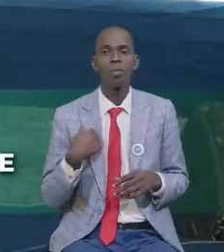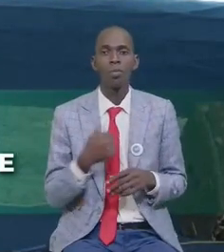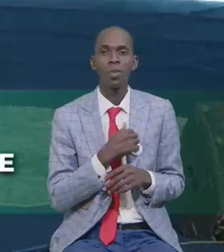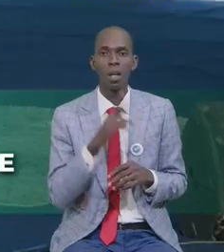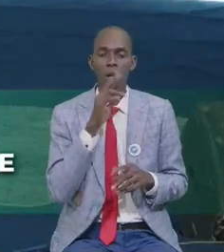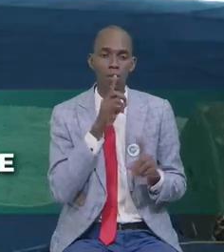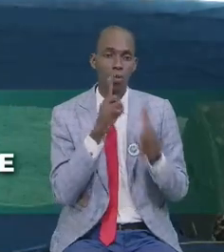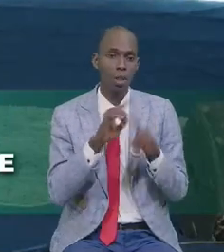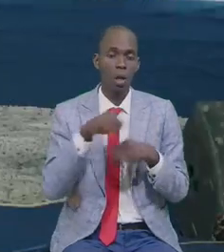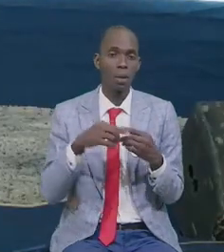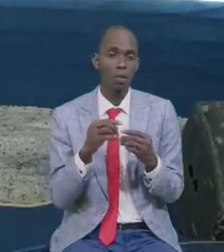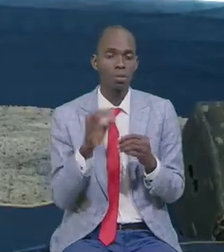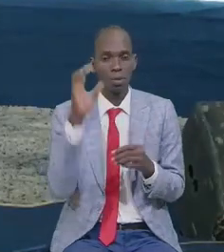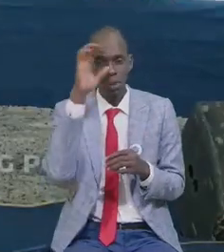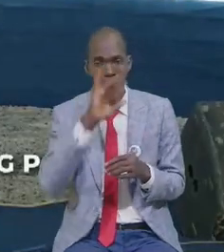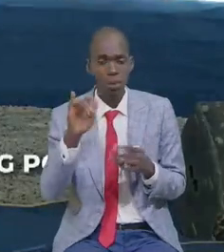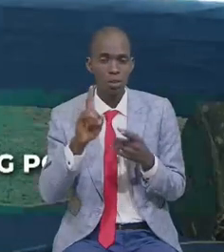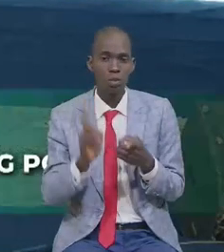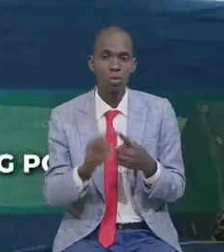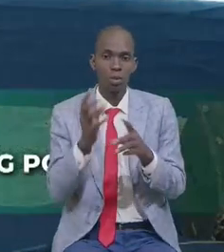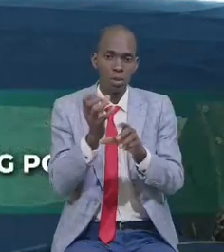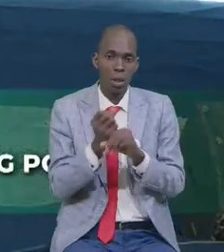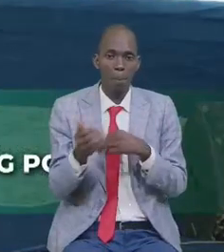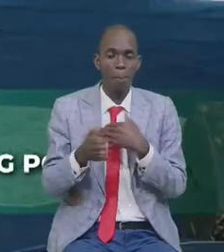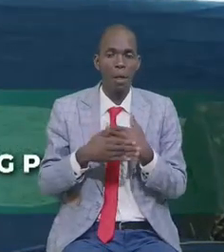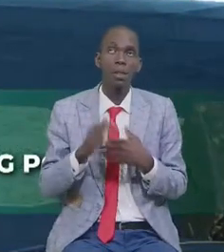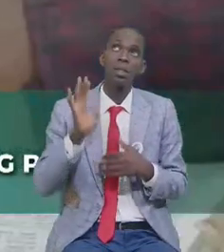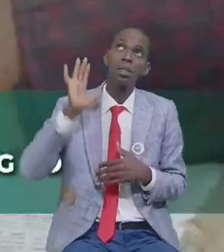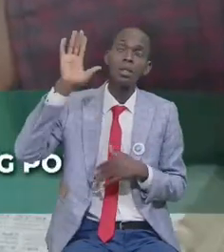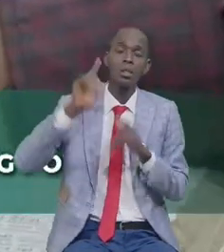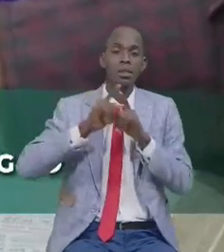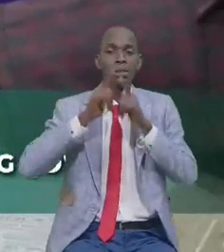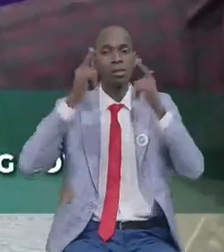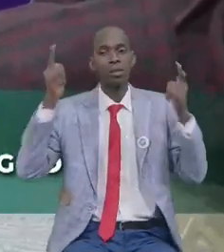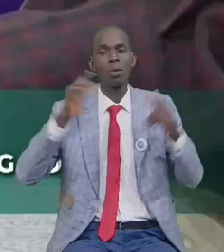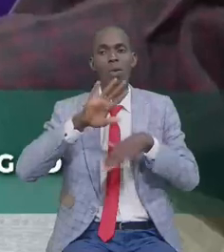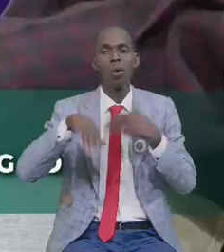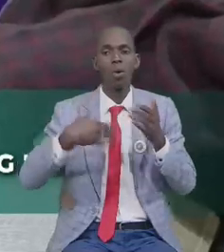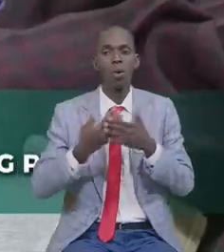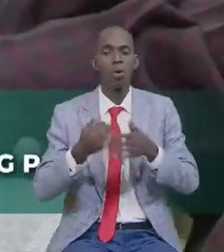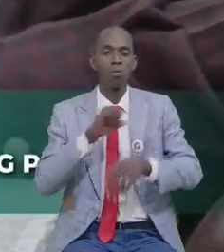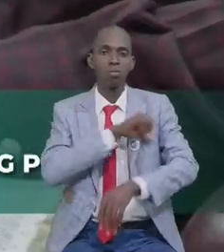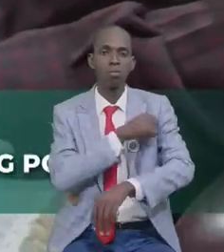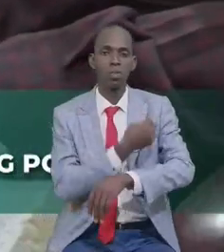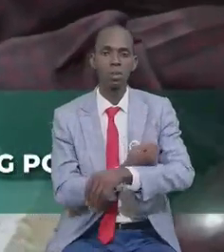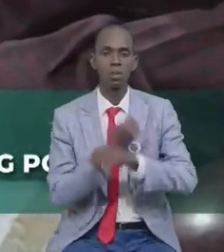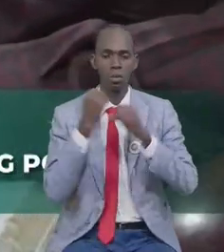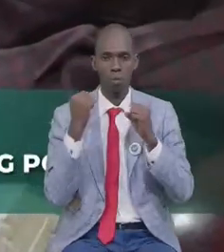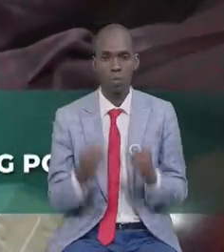chercher à recevoir sa grande puissance toute